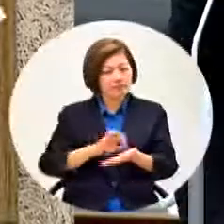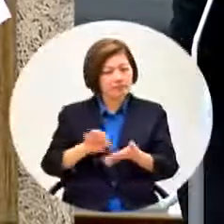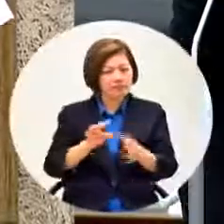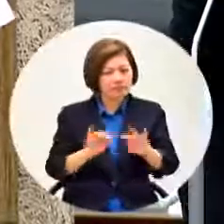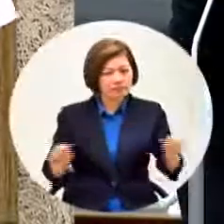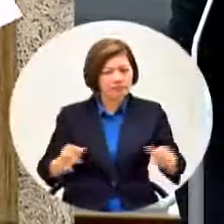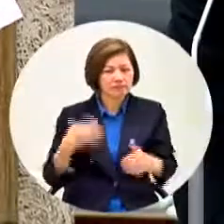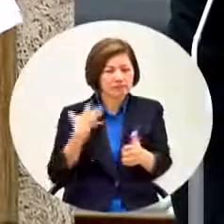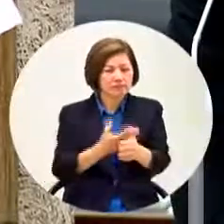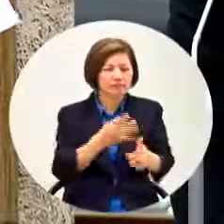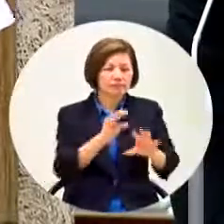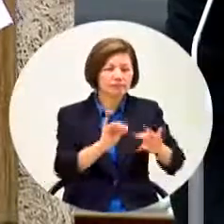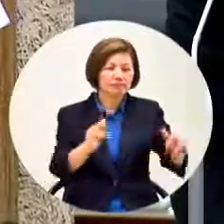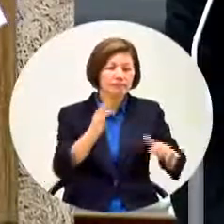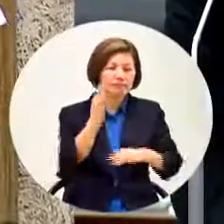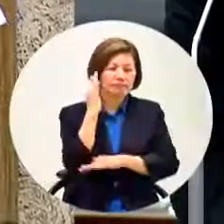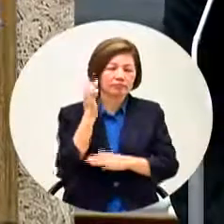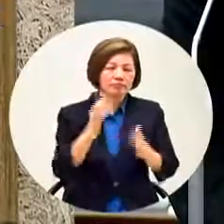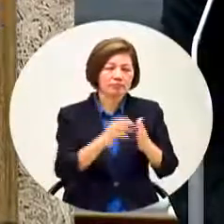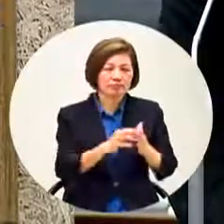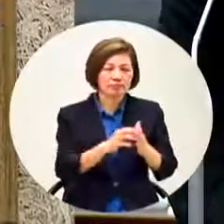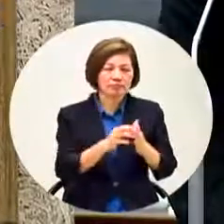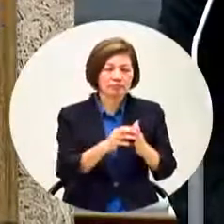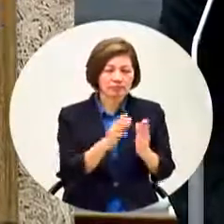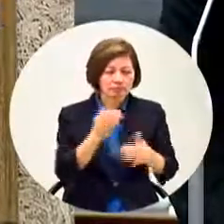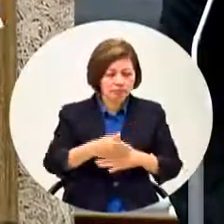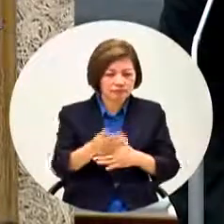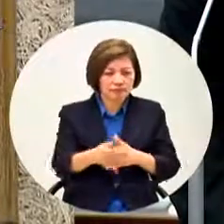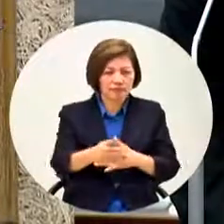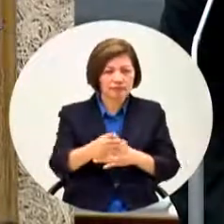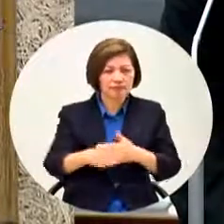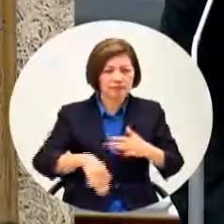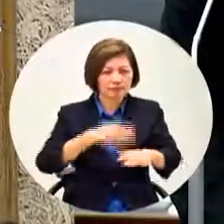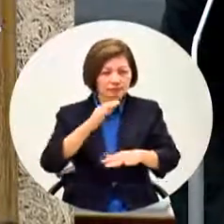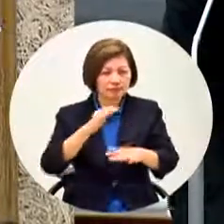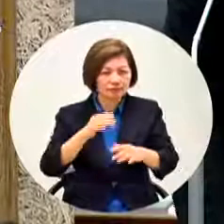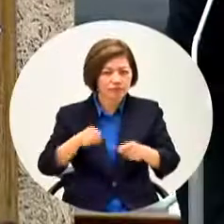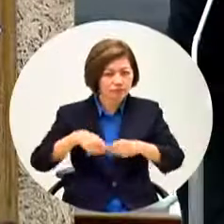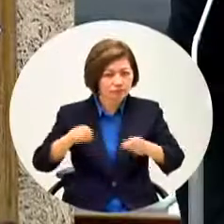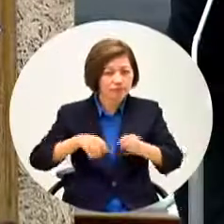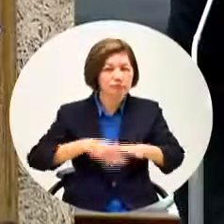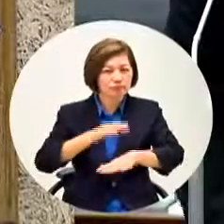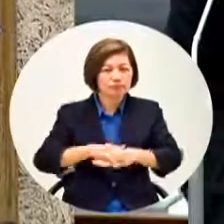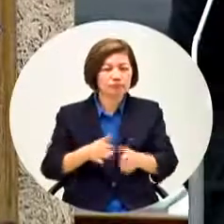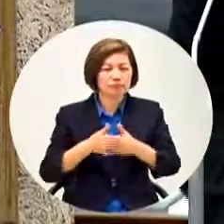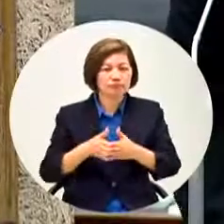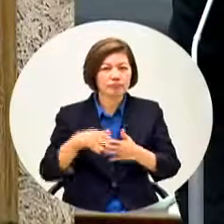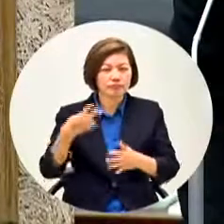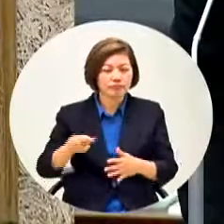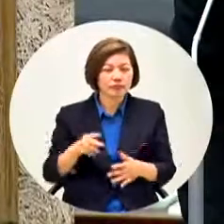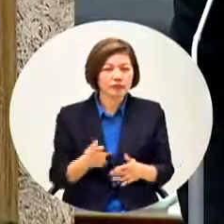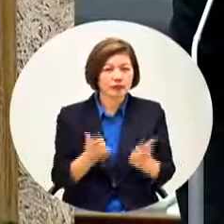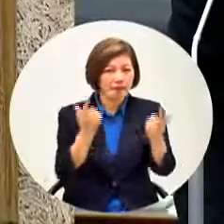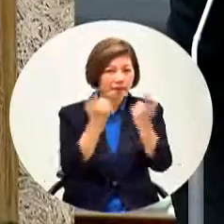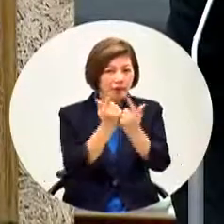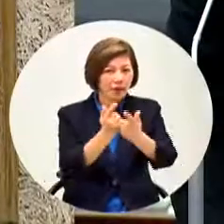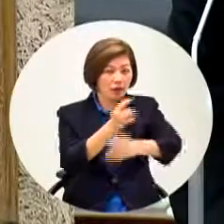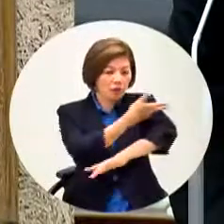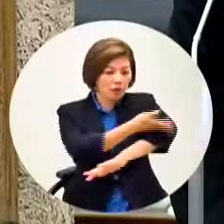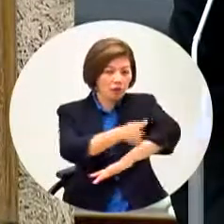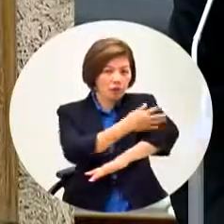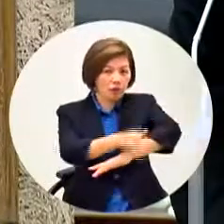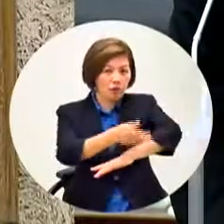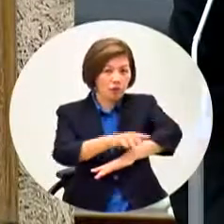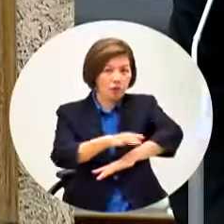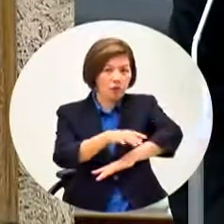震局这边完成一些相关的程序。那水利局这边是针对 在北屋上游的这个排水，还